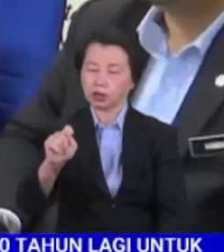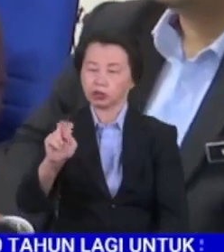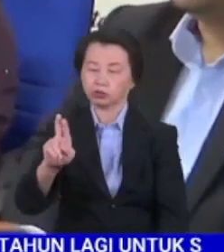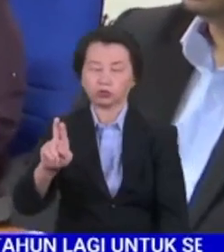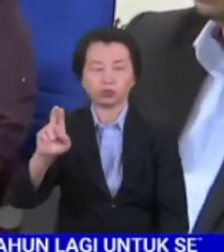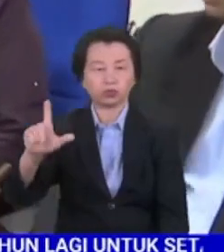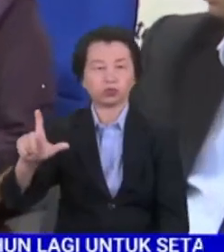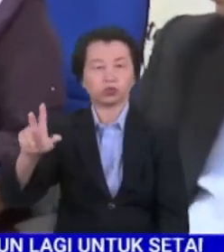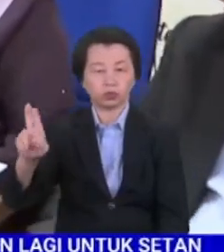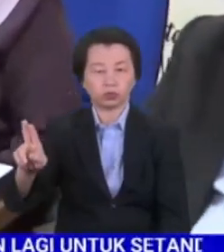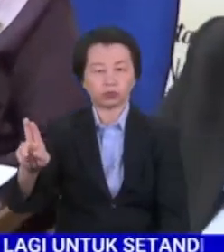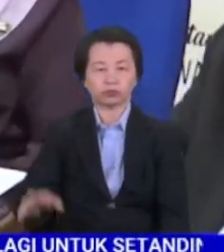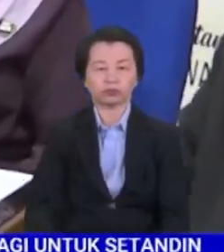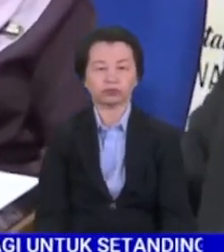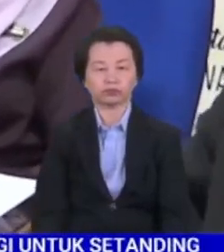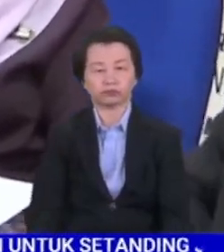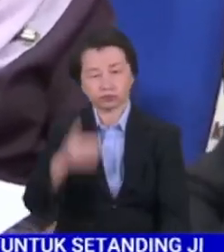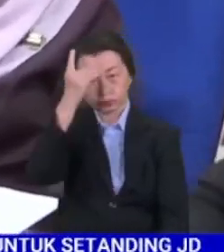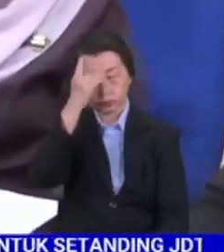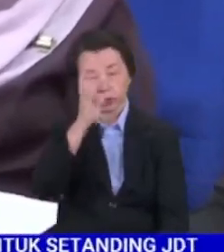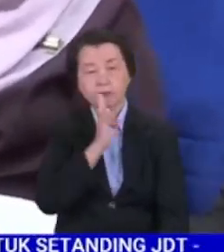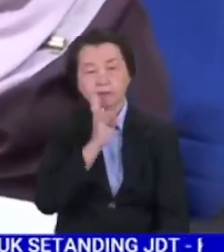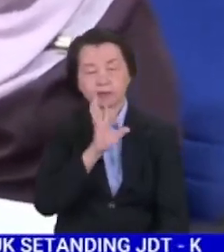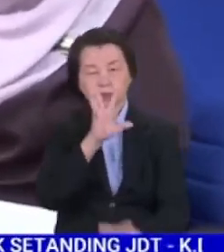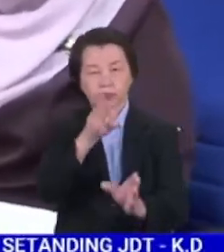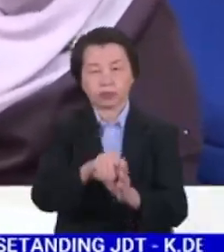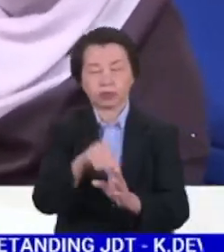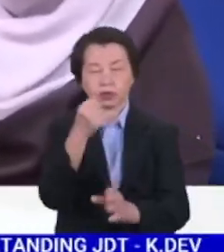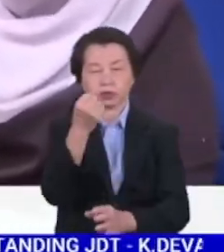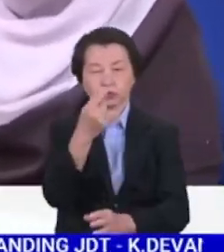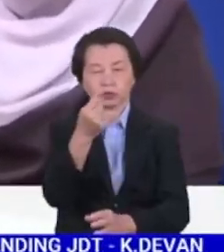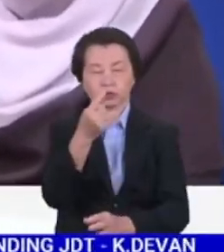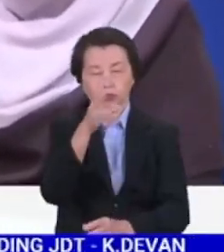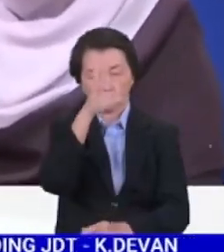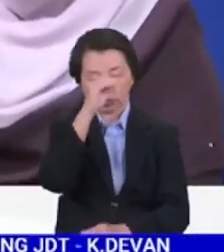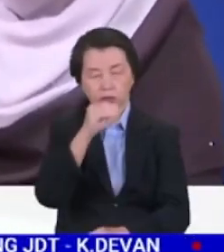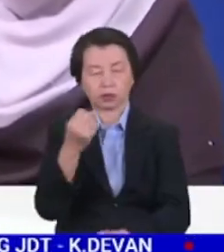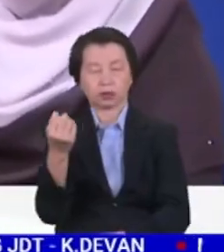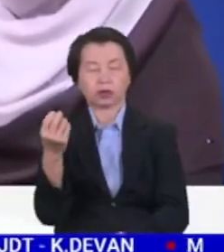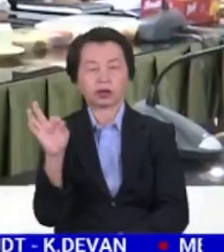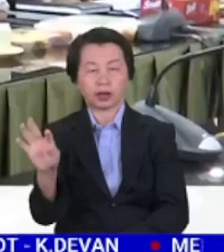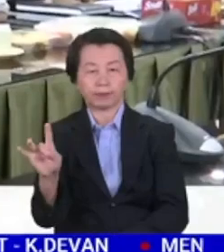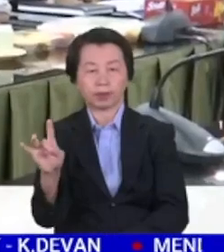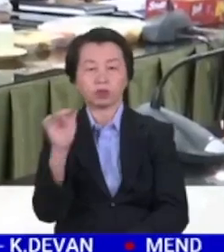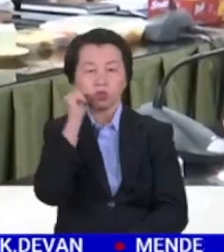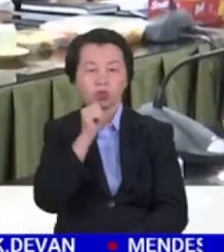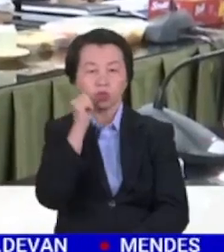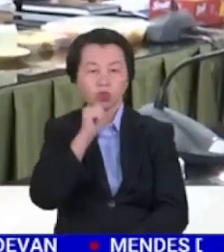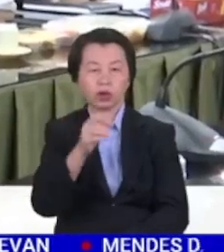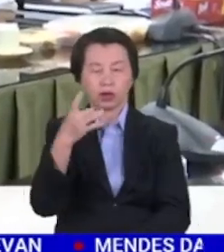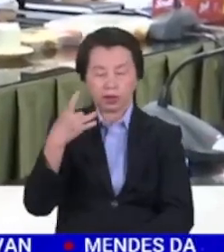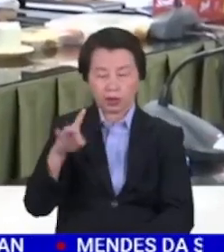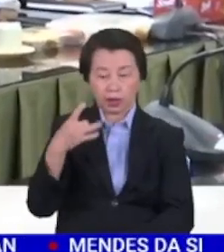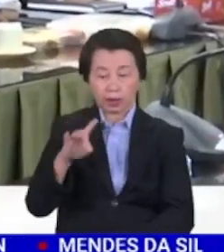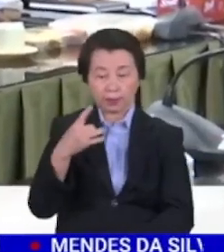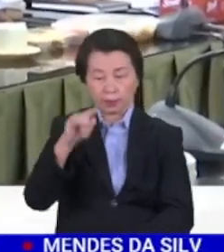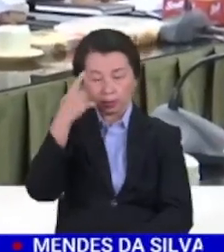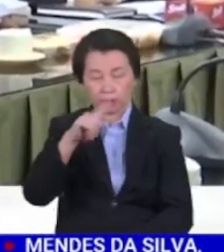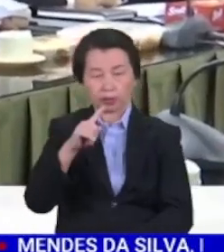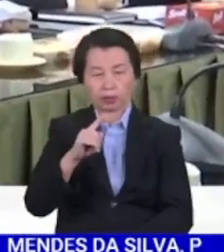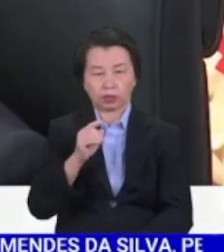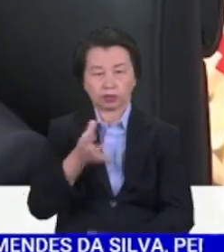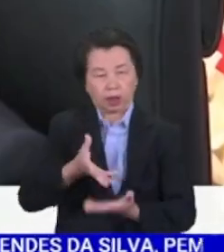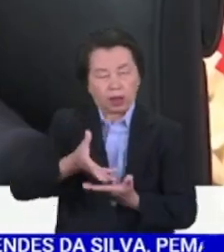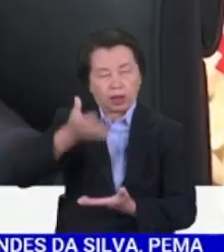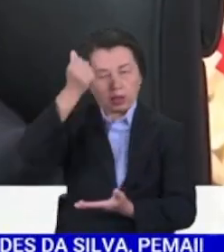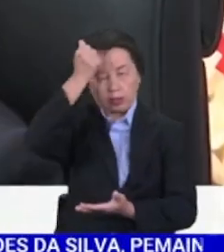Datuk Misnu memberitahu majlis tilawah disertai 11 qori dan 8 qori'ah, manakala 18 peserta bagi kategori